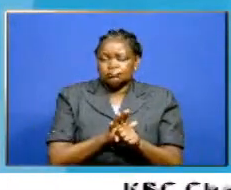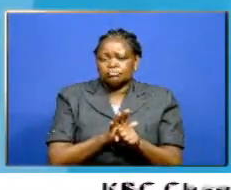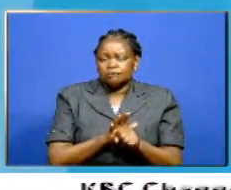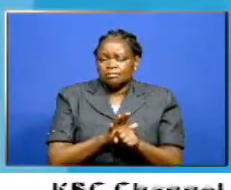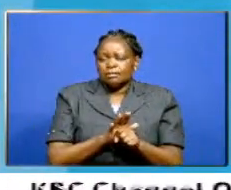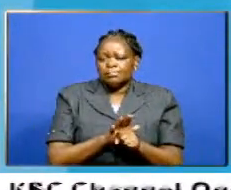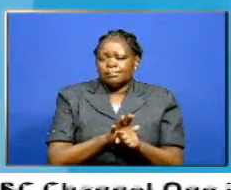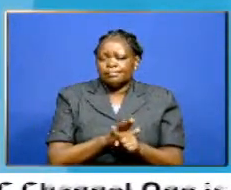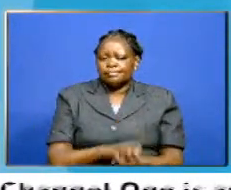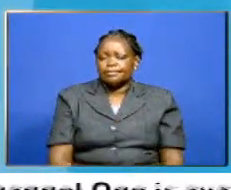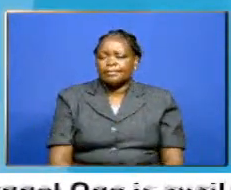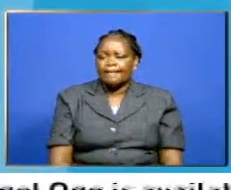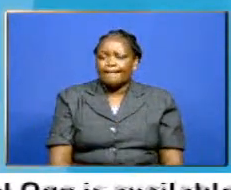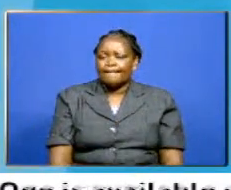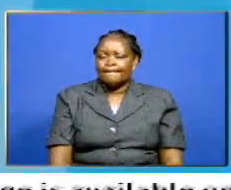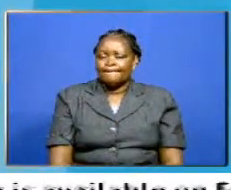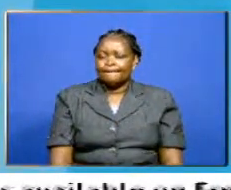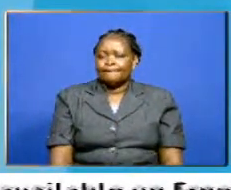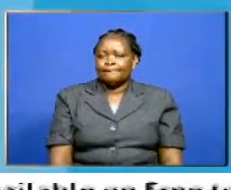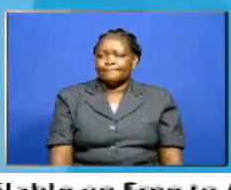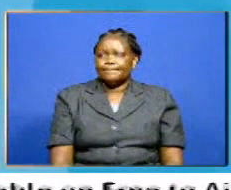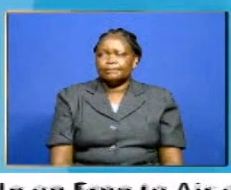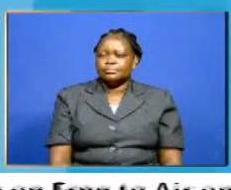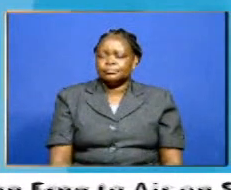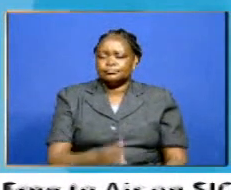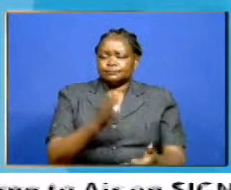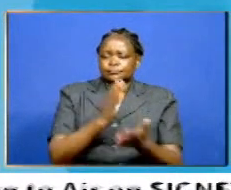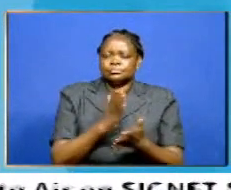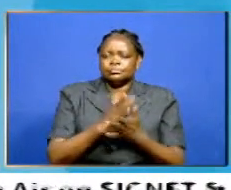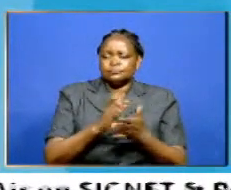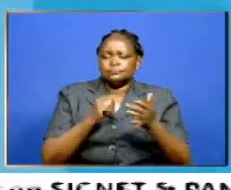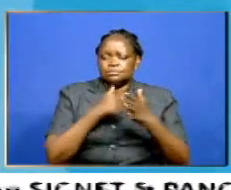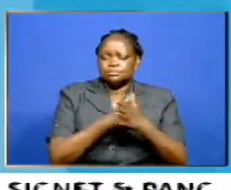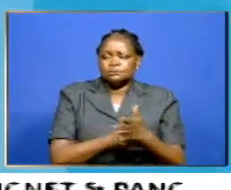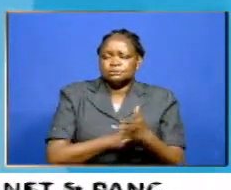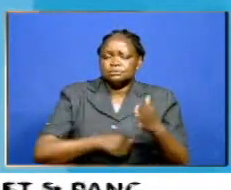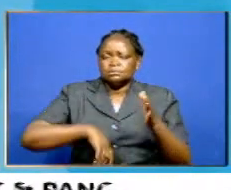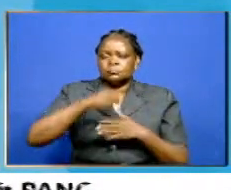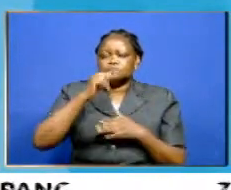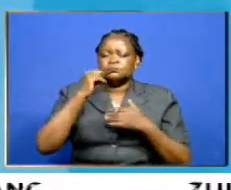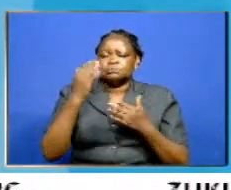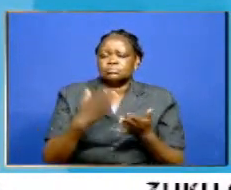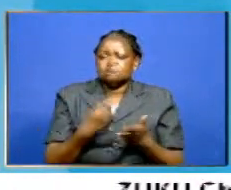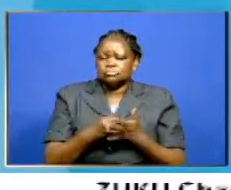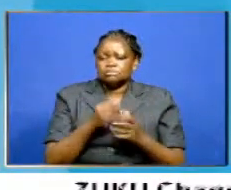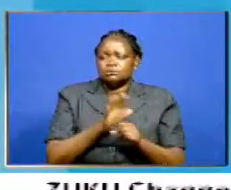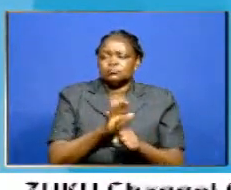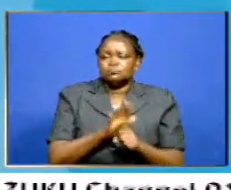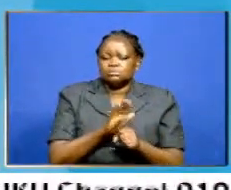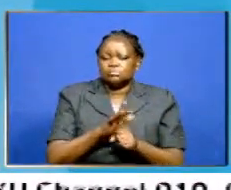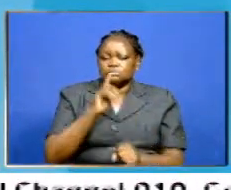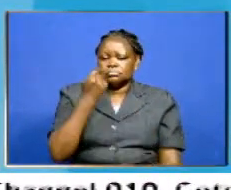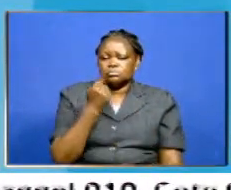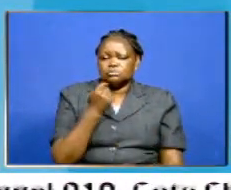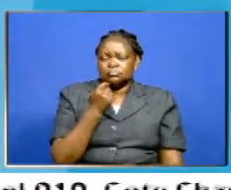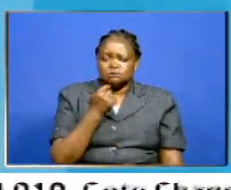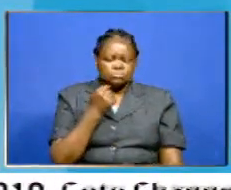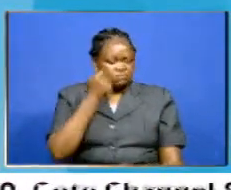zile kwa kimombo tutaita external donors wameweza kuleta fedha nyingi katika nchi ya Kenya. Za